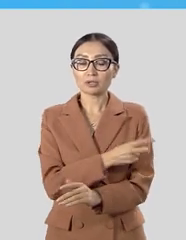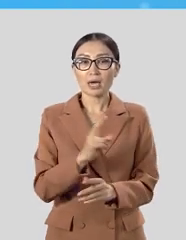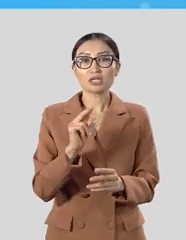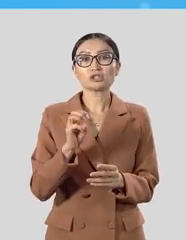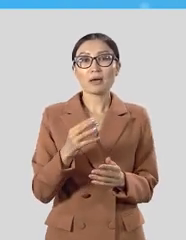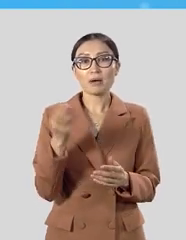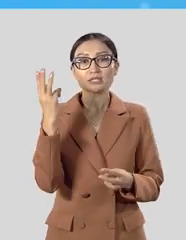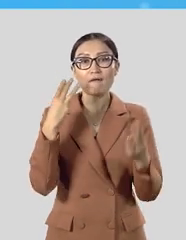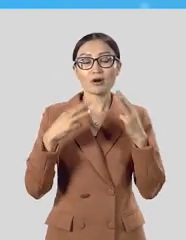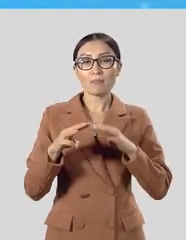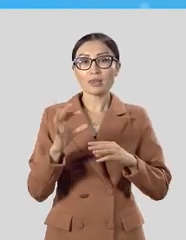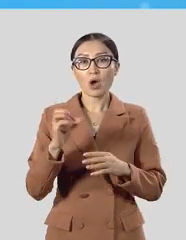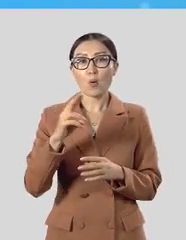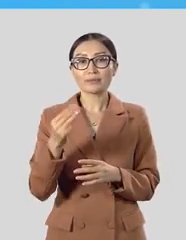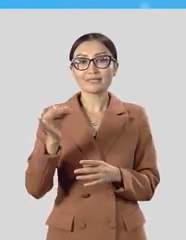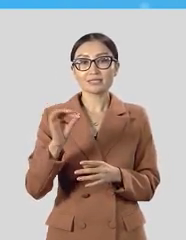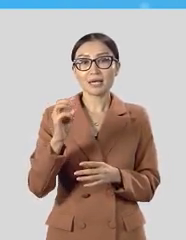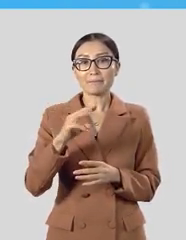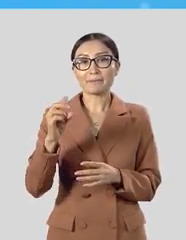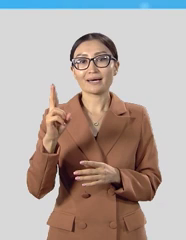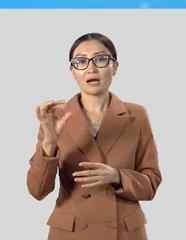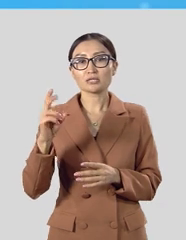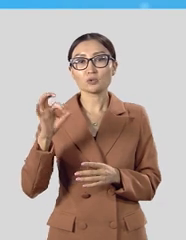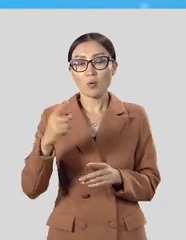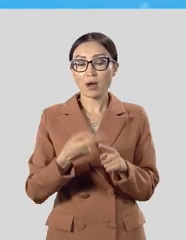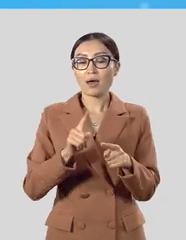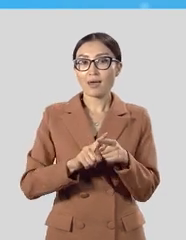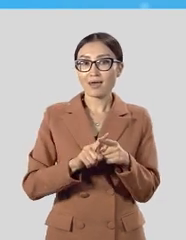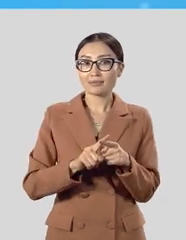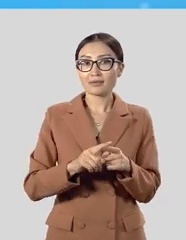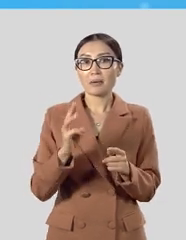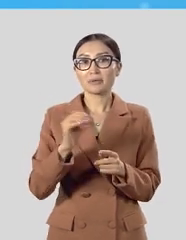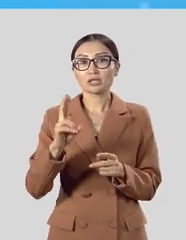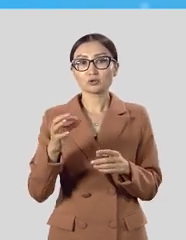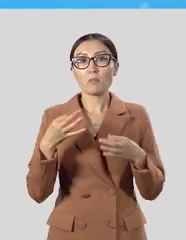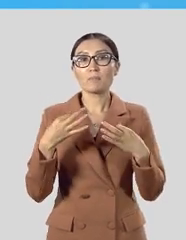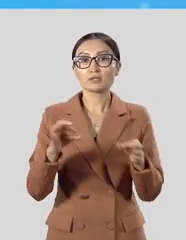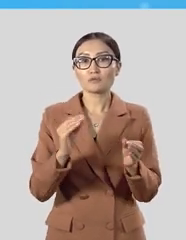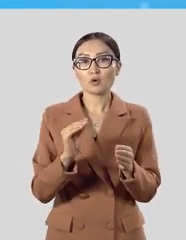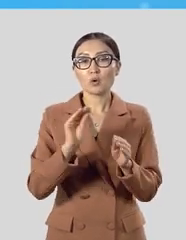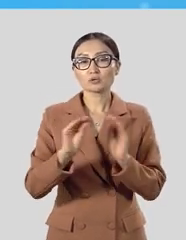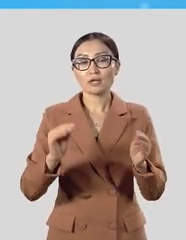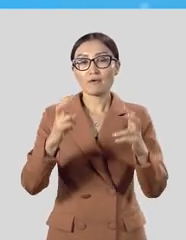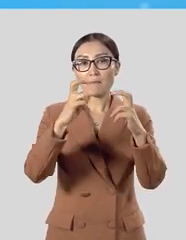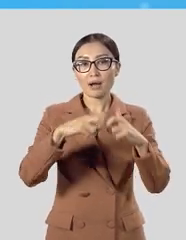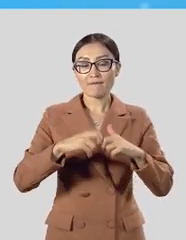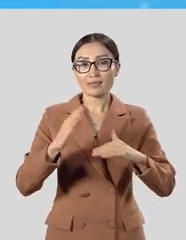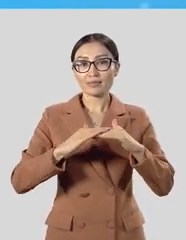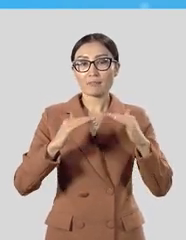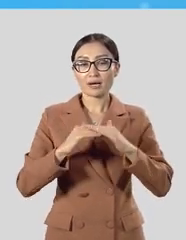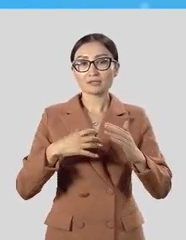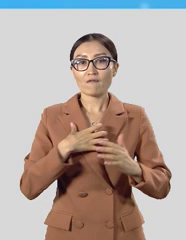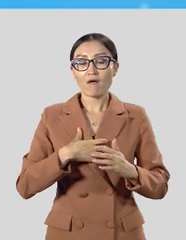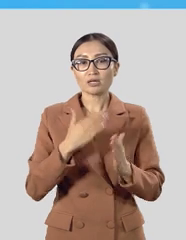например, современные оптические микроскопы. Но именно этот прототип позволил установить и проверить на практике